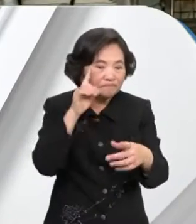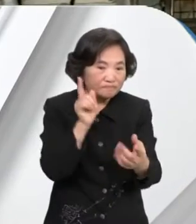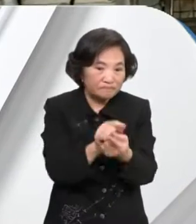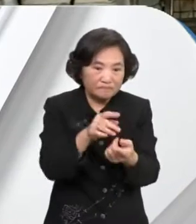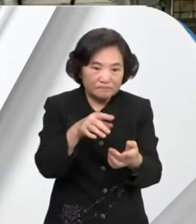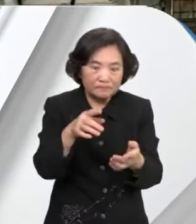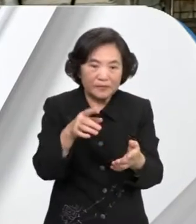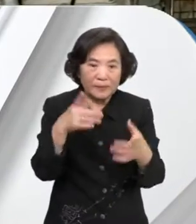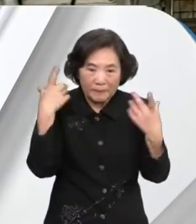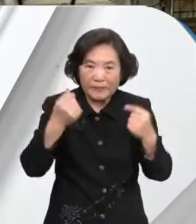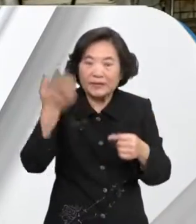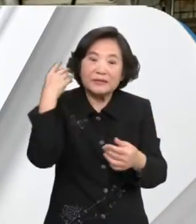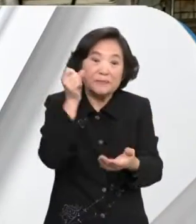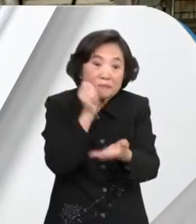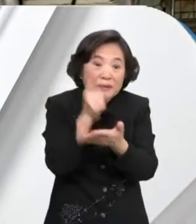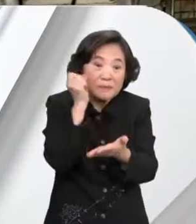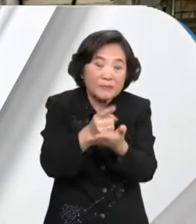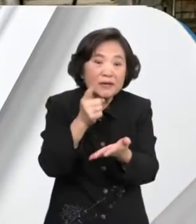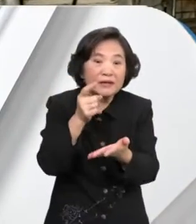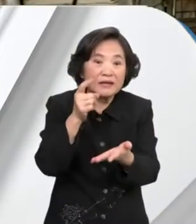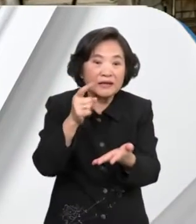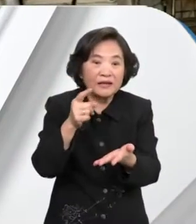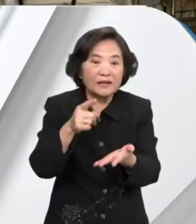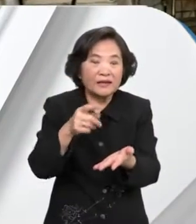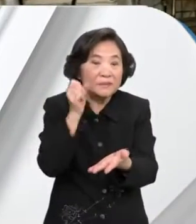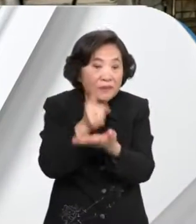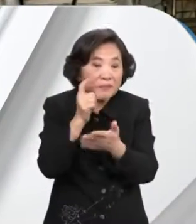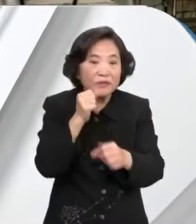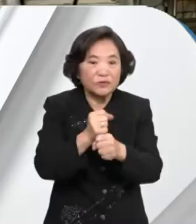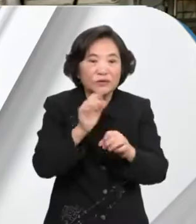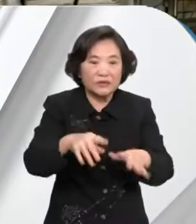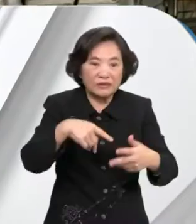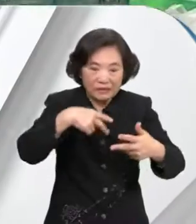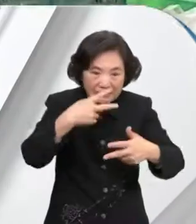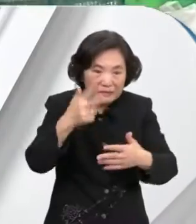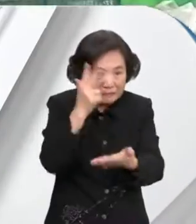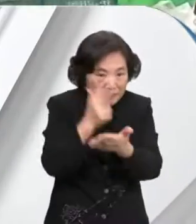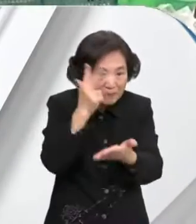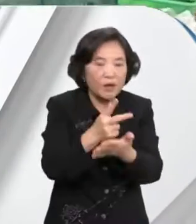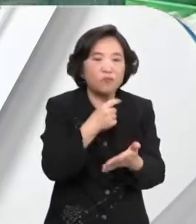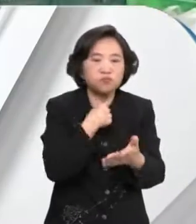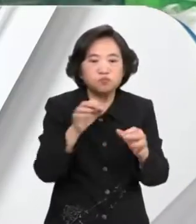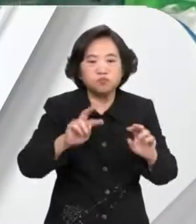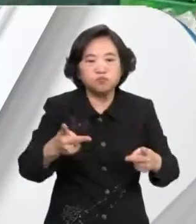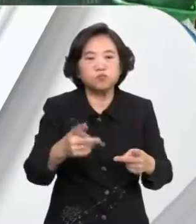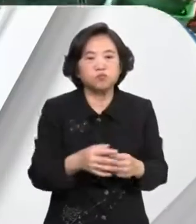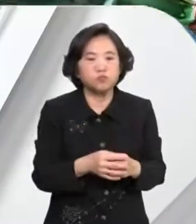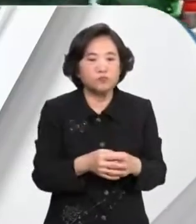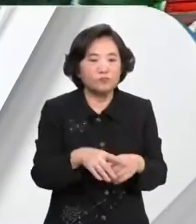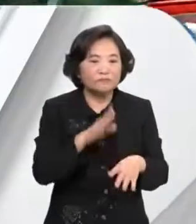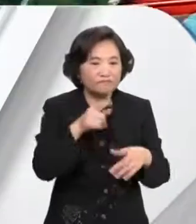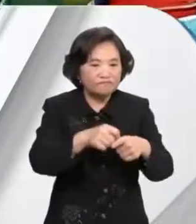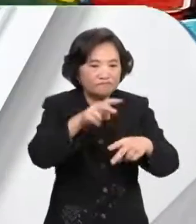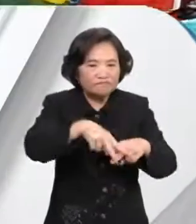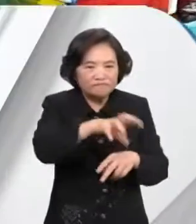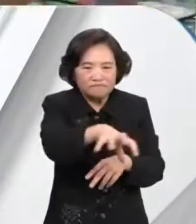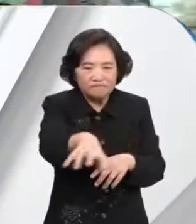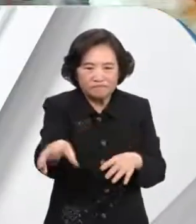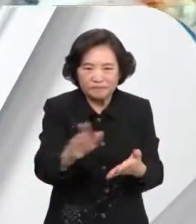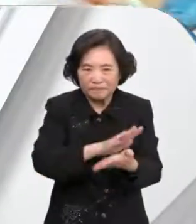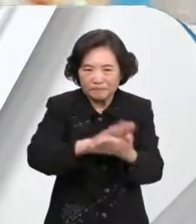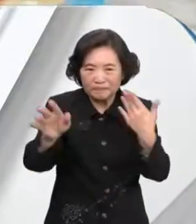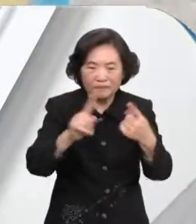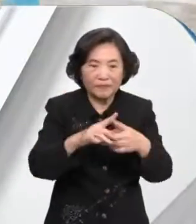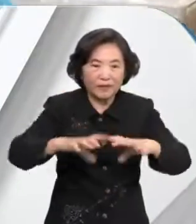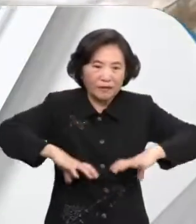哈，每一周一次来作为这个消毒使用。 针对市公所加强公共场所的消毒，市场